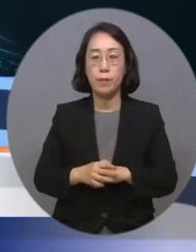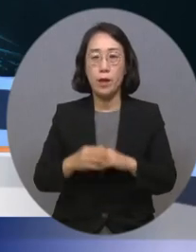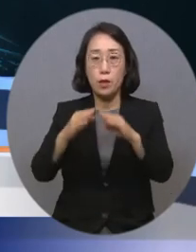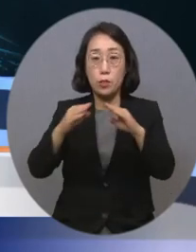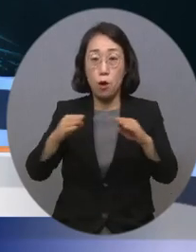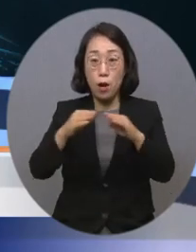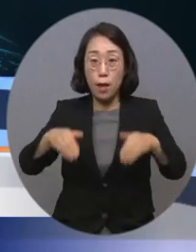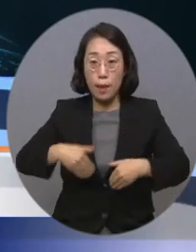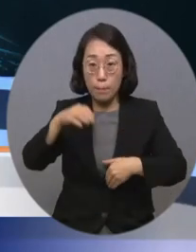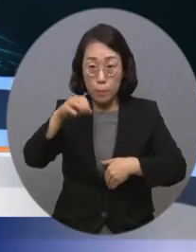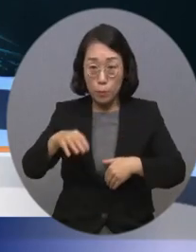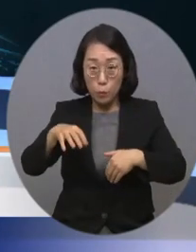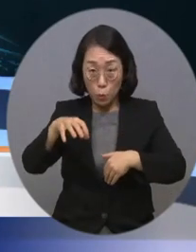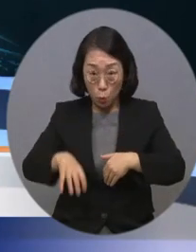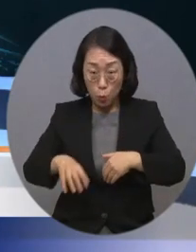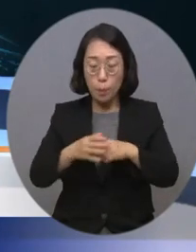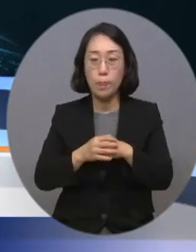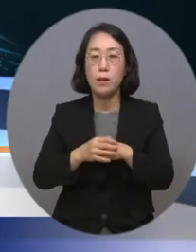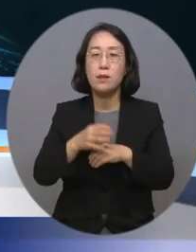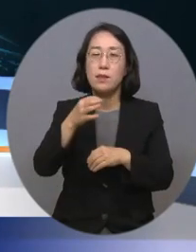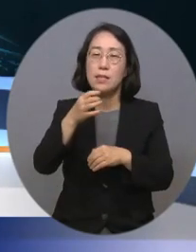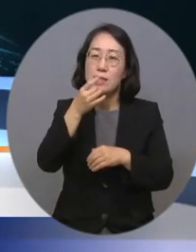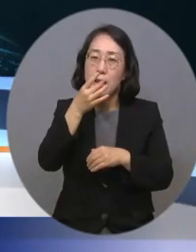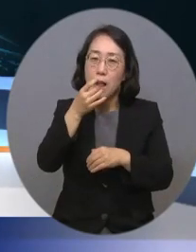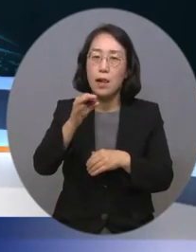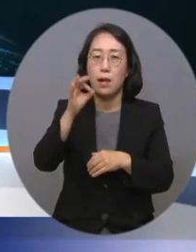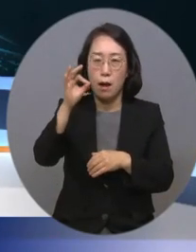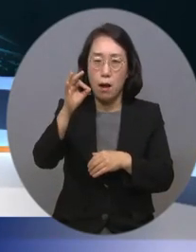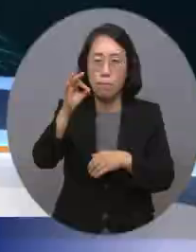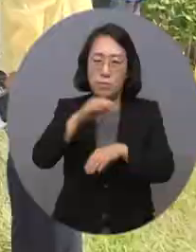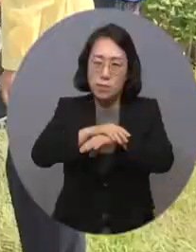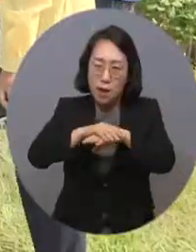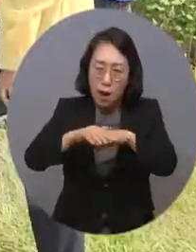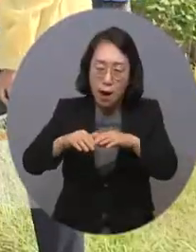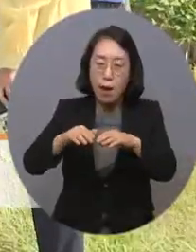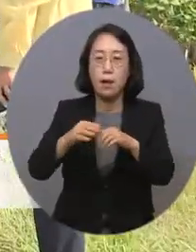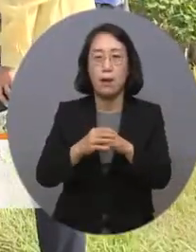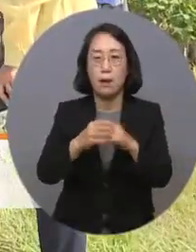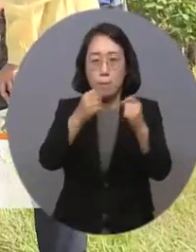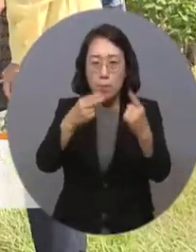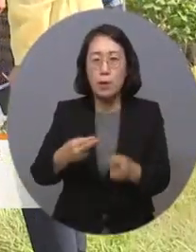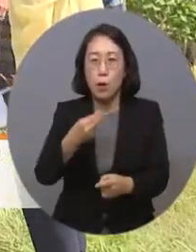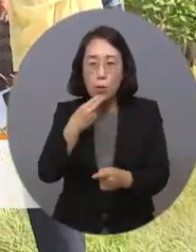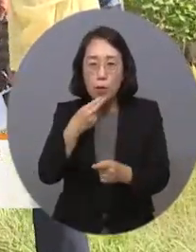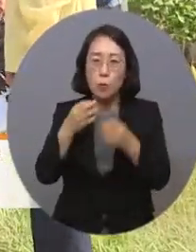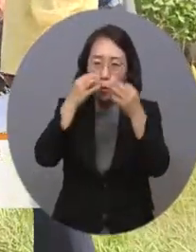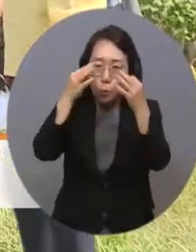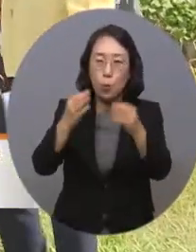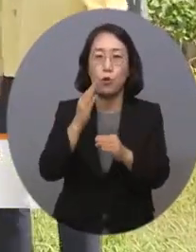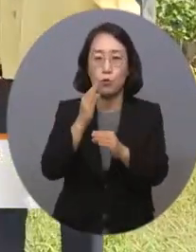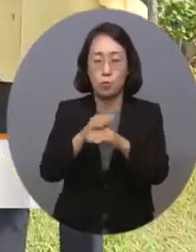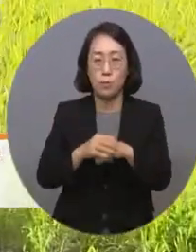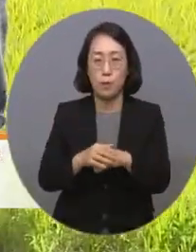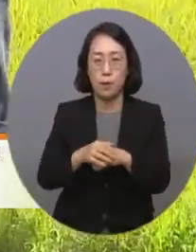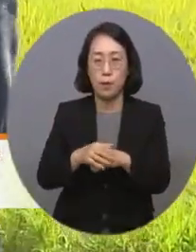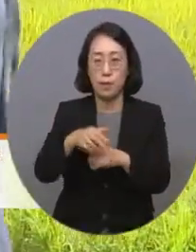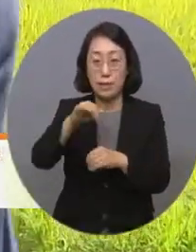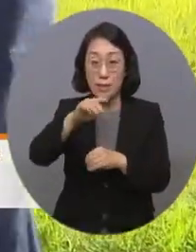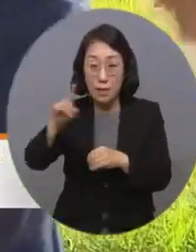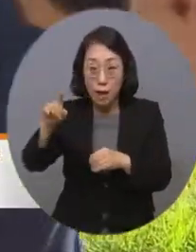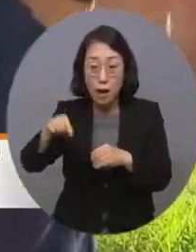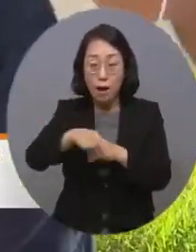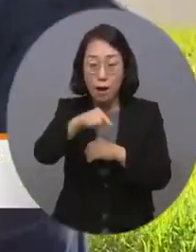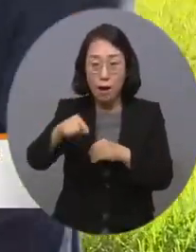전라남도가 쌀값 안정을 위해 총력을 다하고 있습니다. 김영록 전라남도지사가 지난 4일